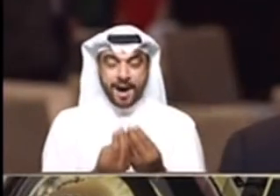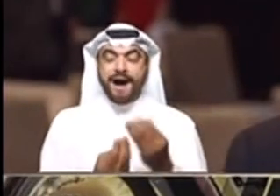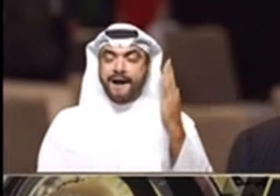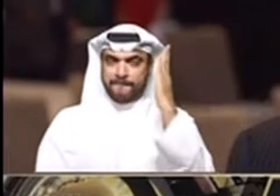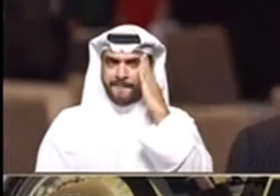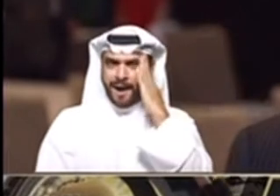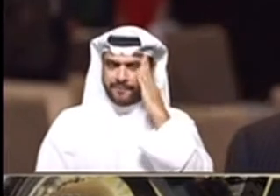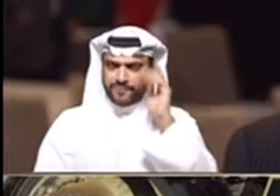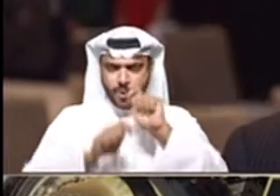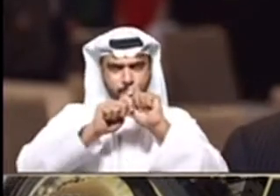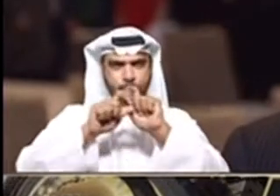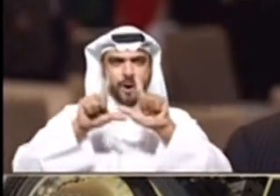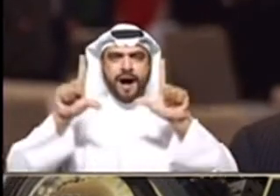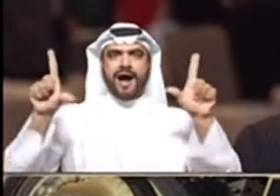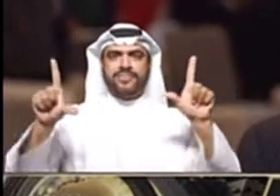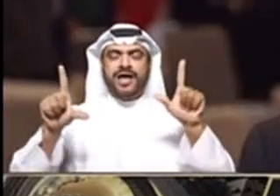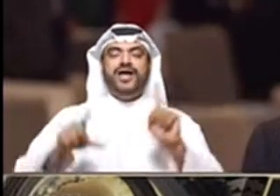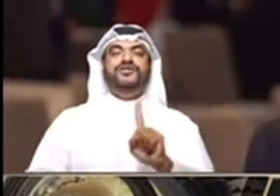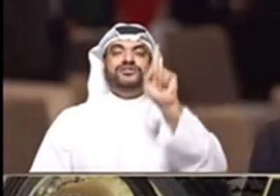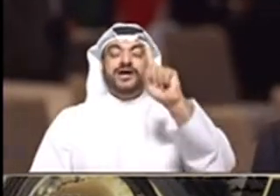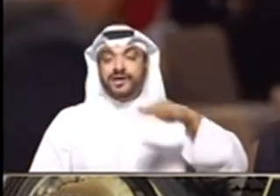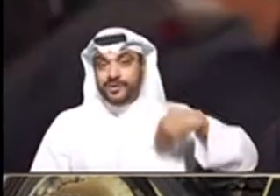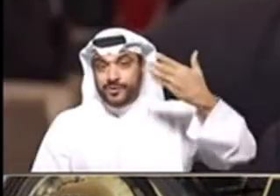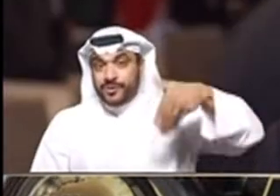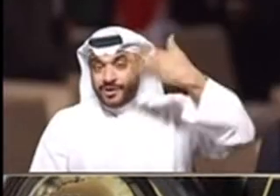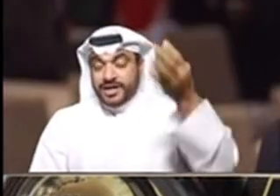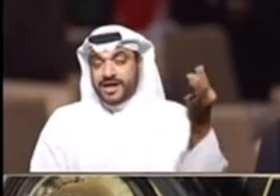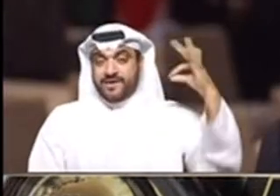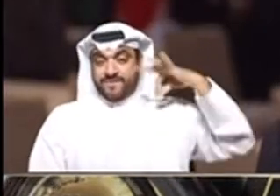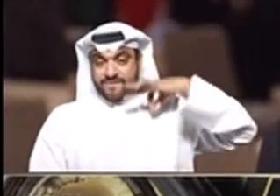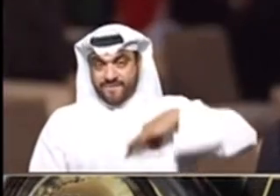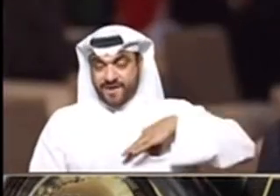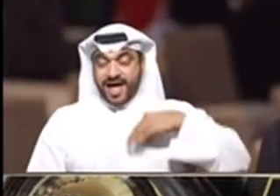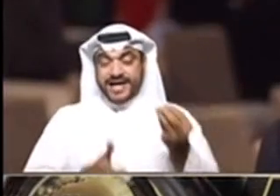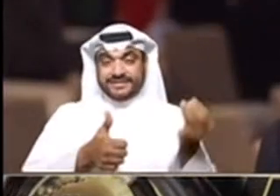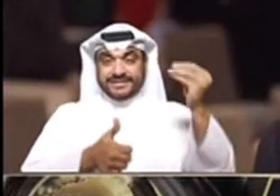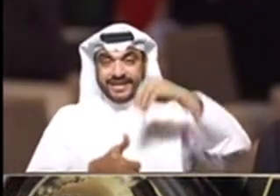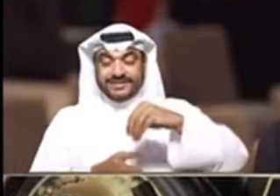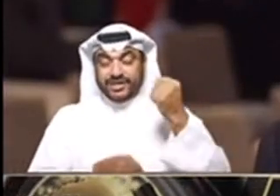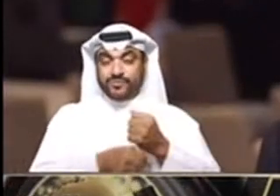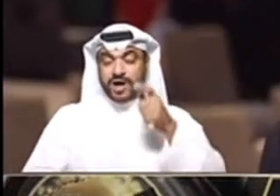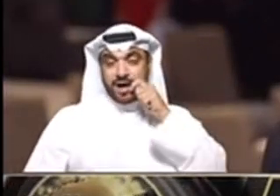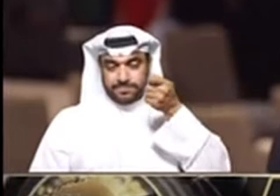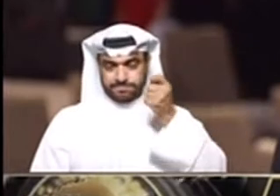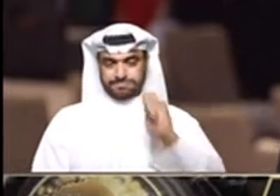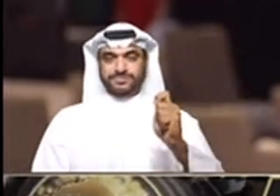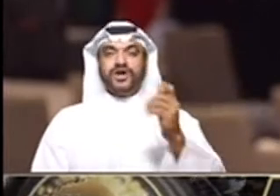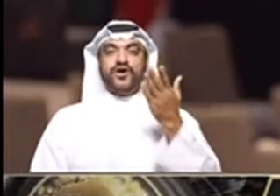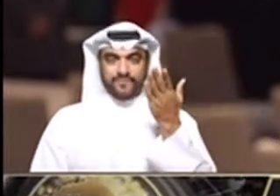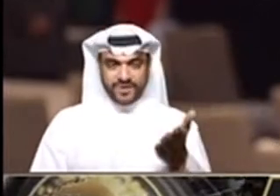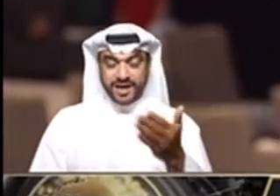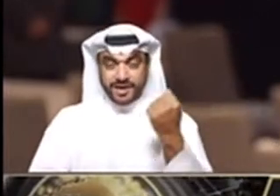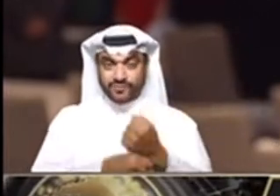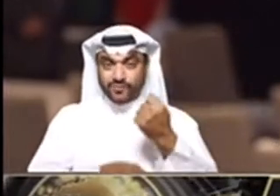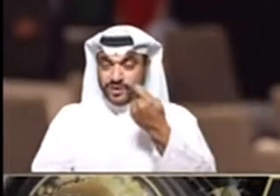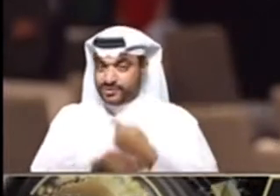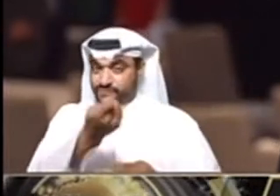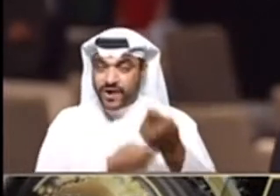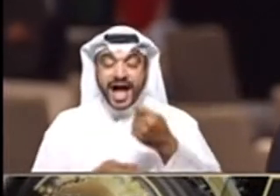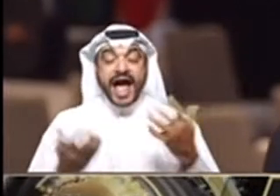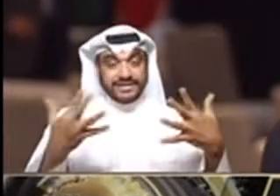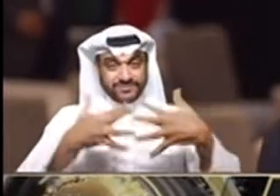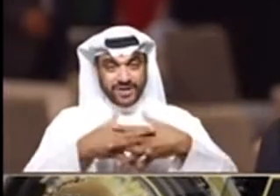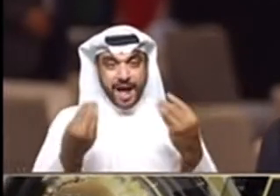المعرفية تعطي المردود الإيجابي لرجال الأعمال للقيام